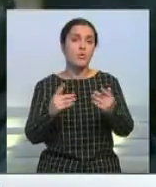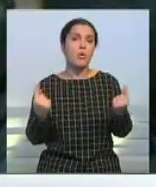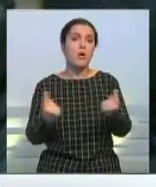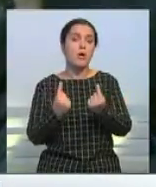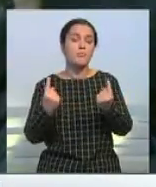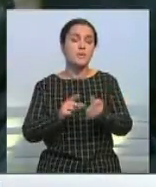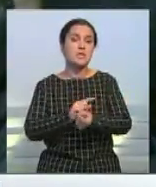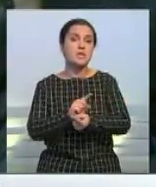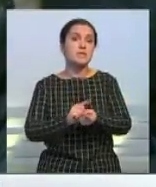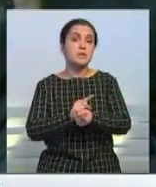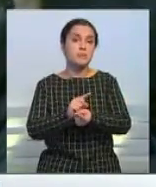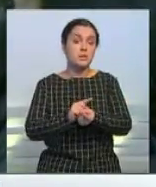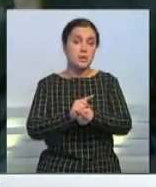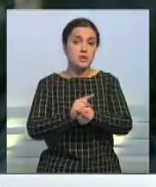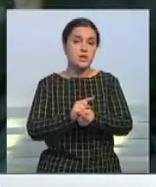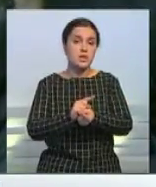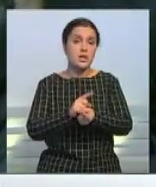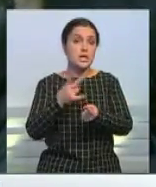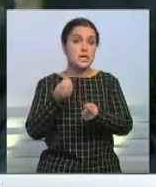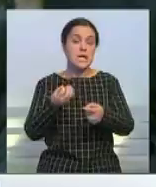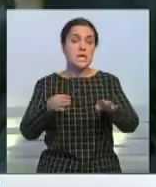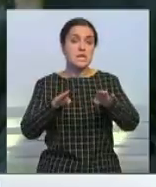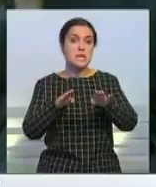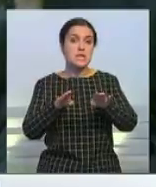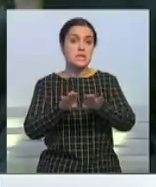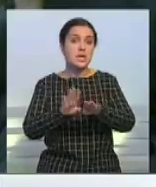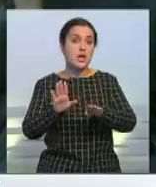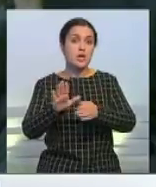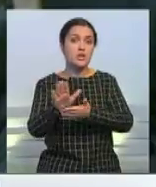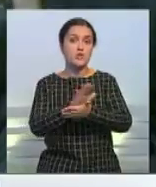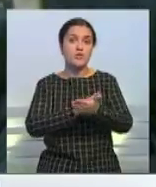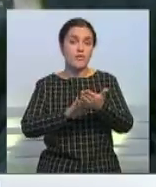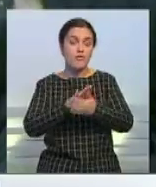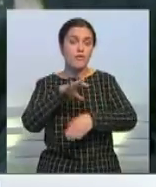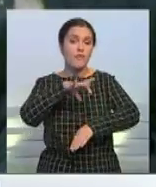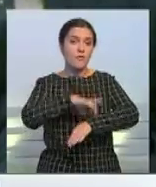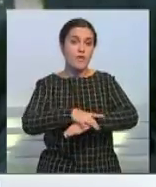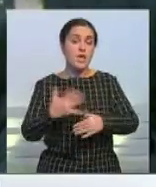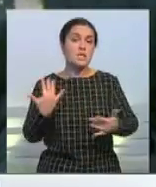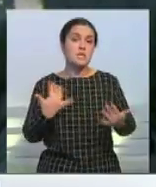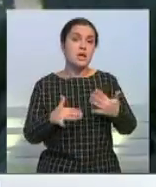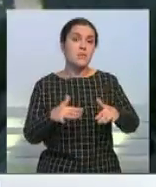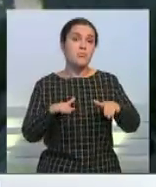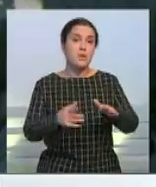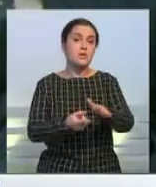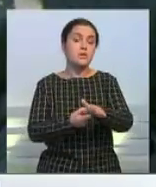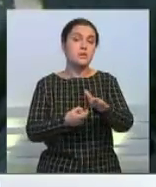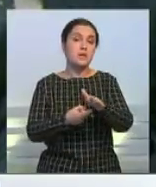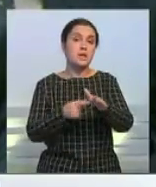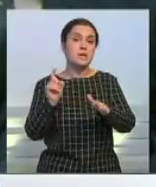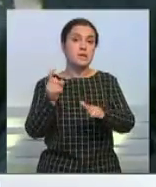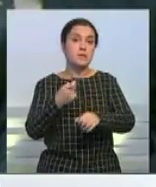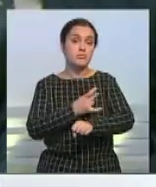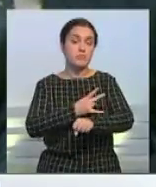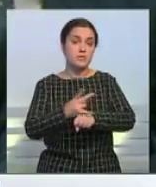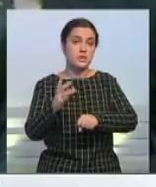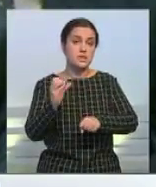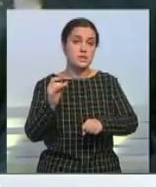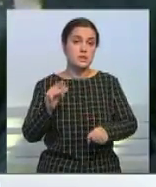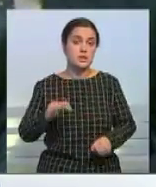изменения, не закрывающие ни одно из выявленных слабых мест следственных органов по химическому досье Сирии.